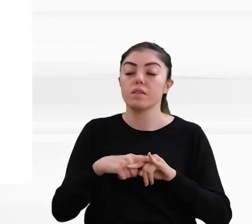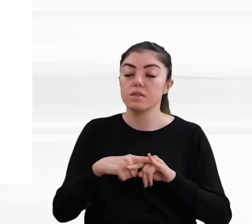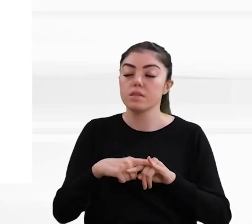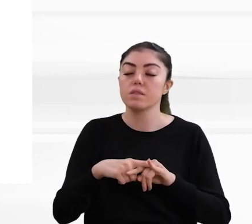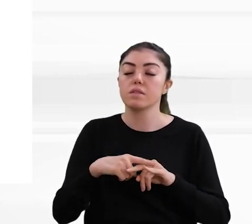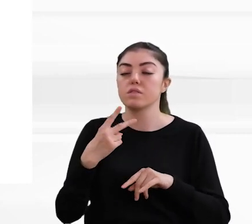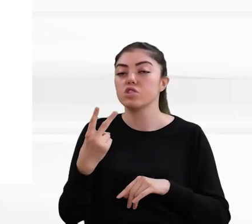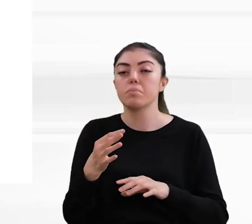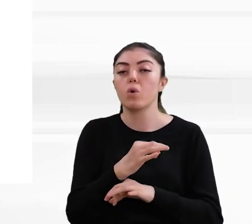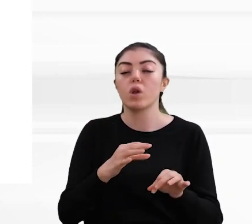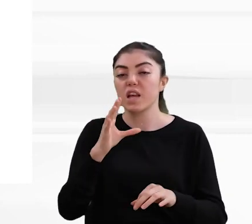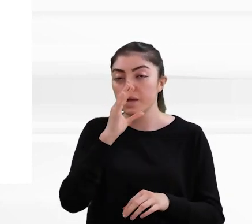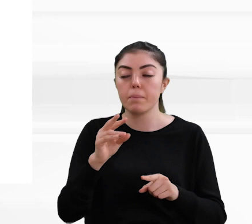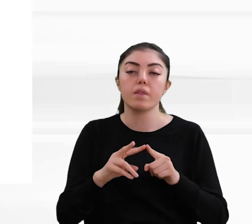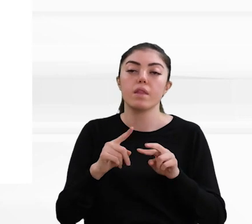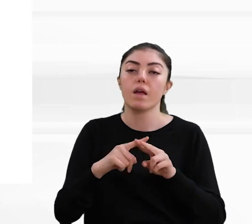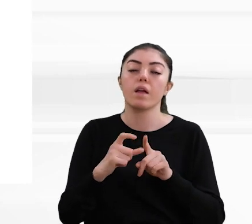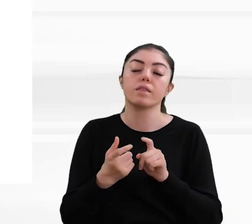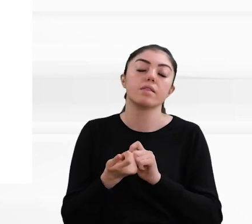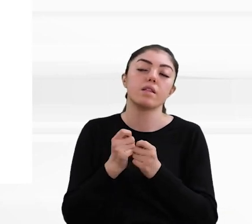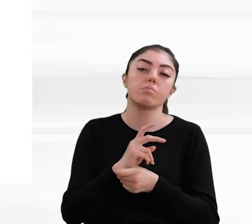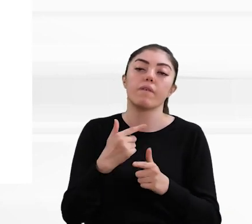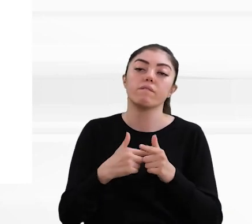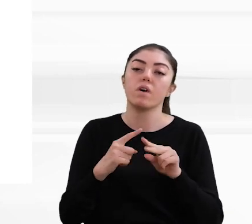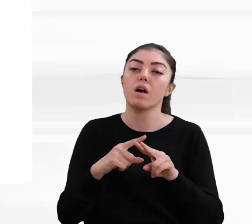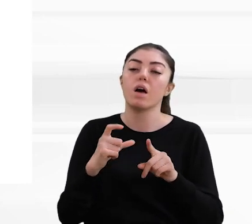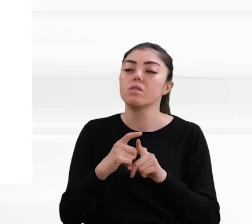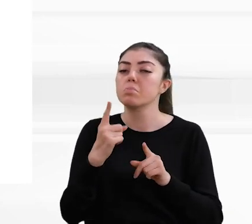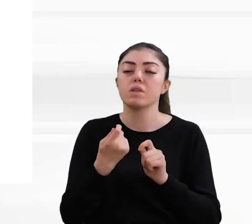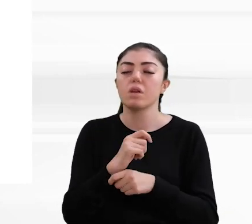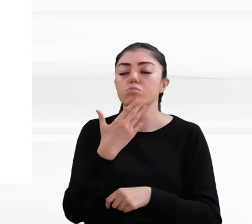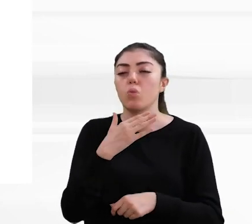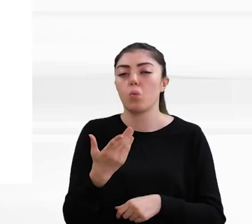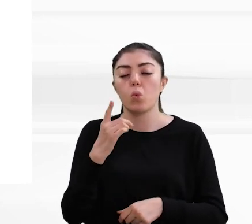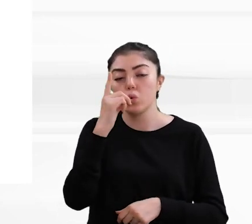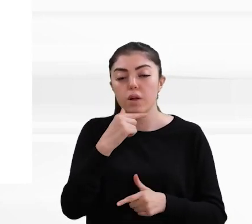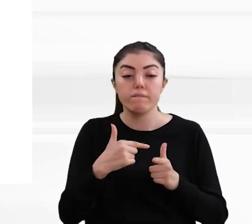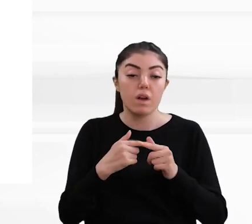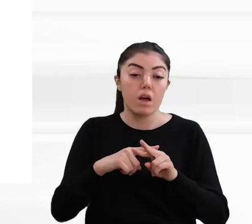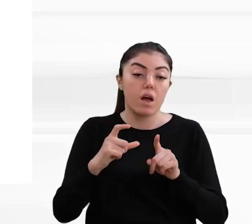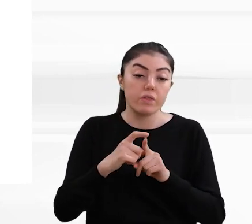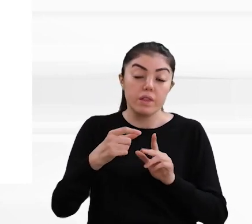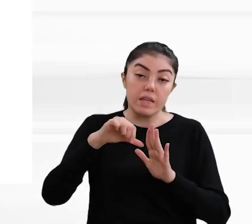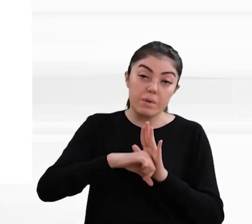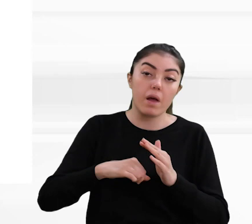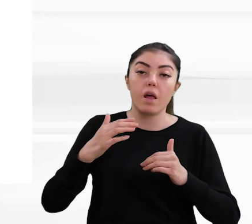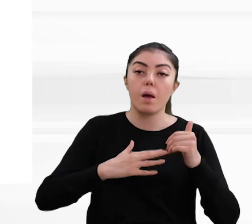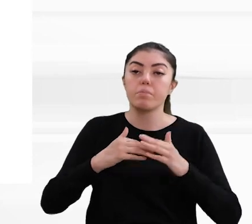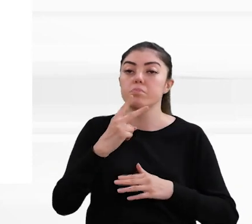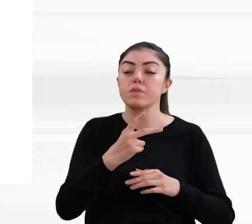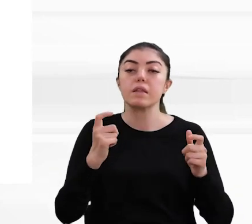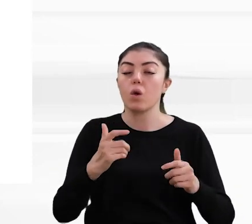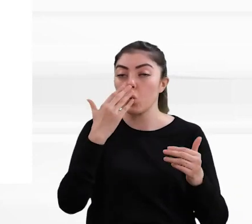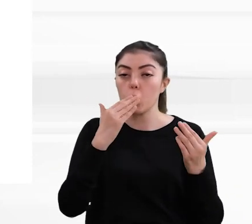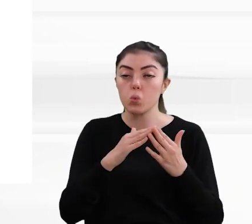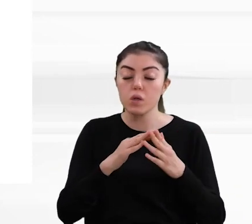hakim molekülünün ki menada dönüşümüdür fazla ilgili bir değişim yoktur özel falın indirgendiği Yapı